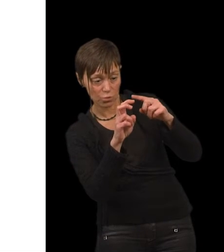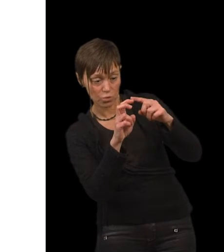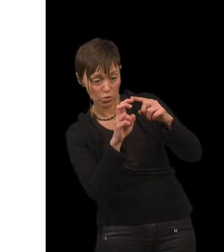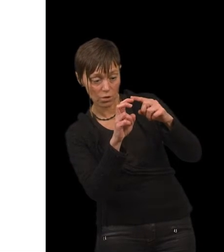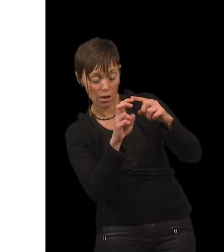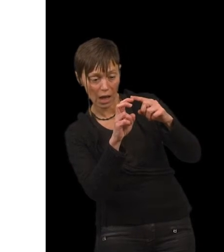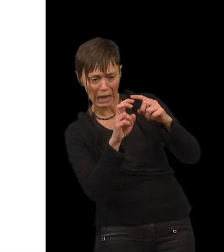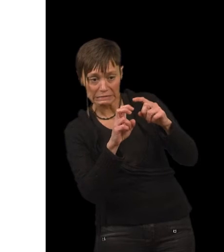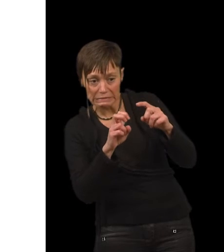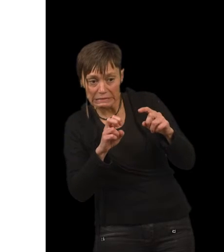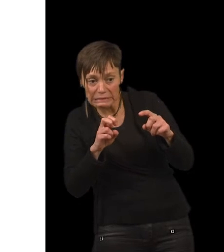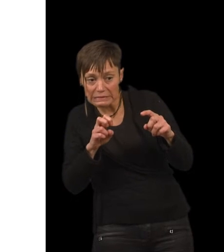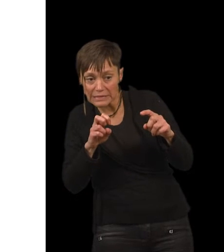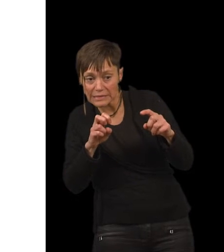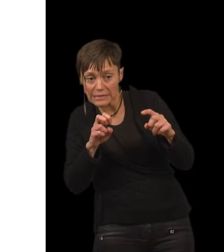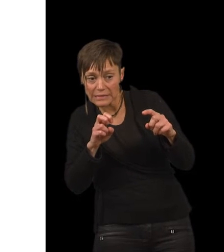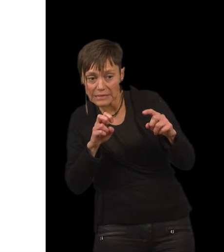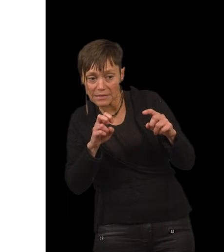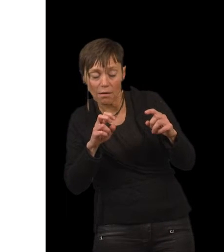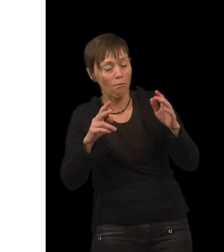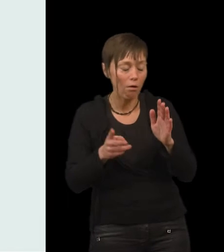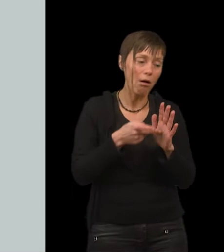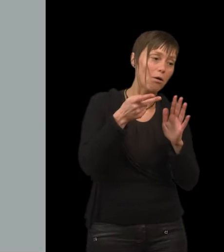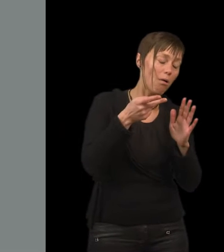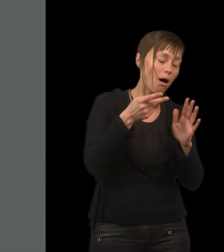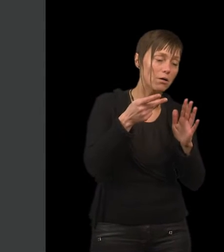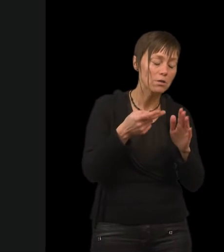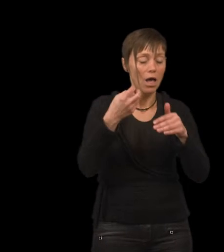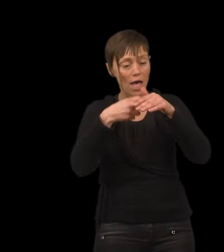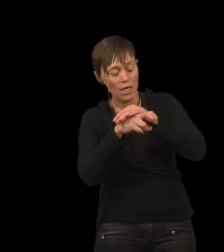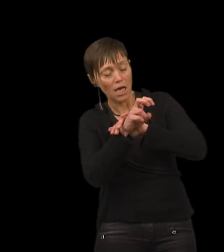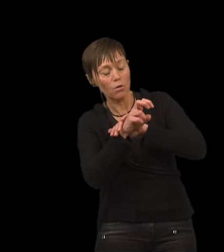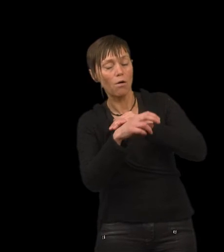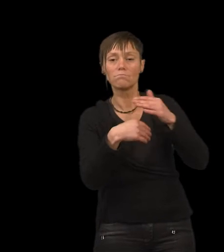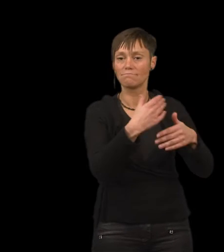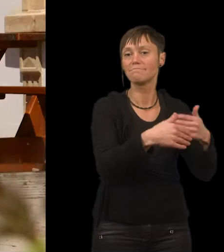se rétracte. Bruno recommence. L'escargot sans coquille.